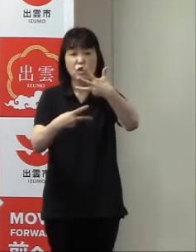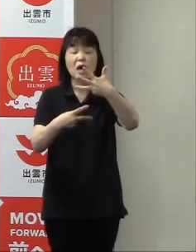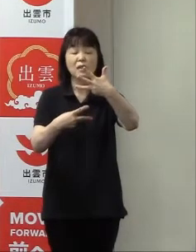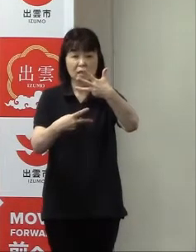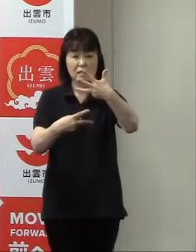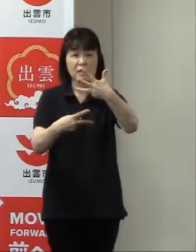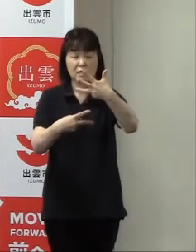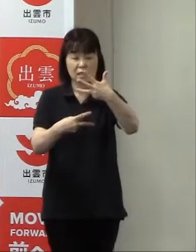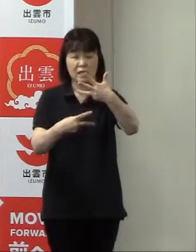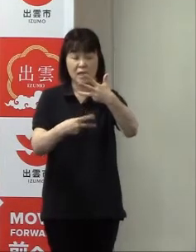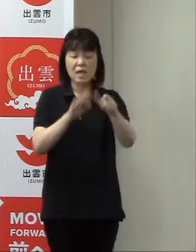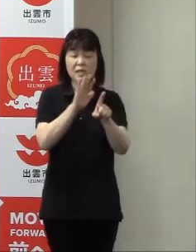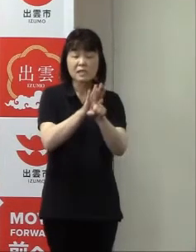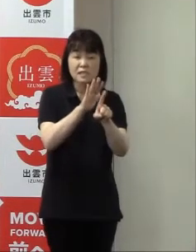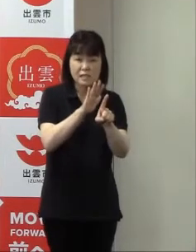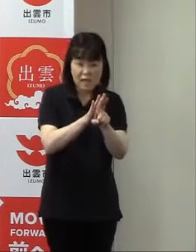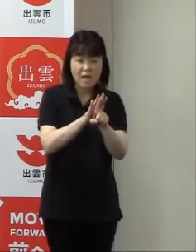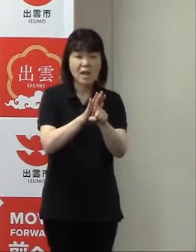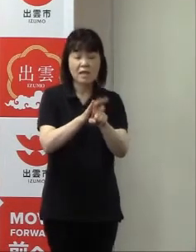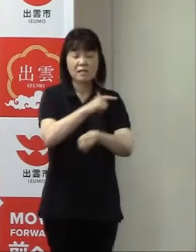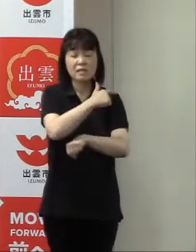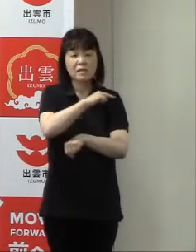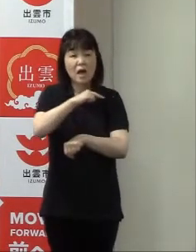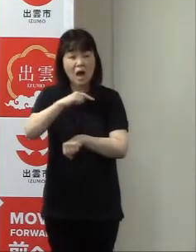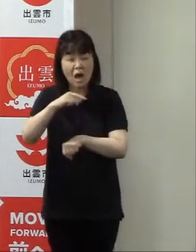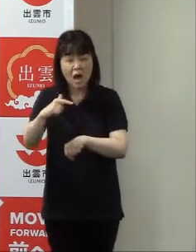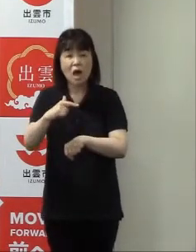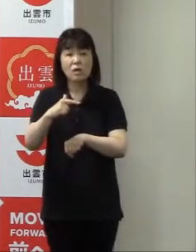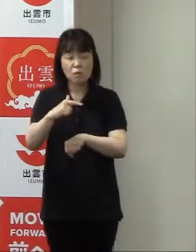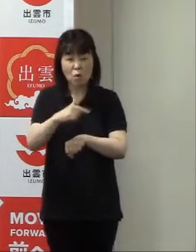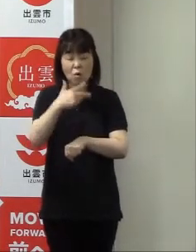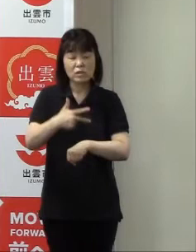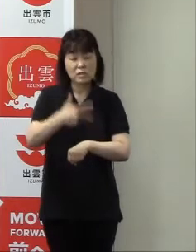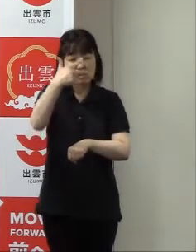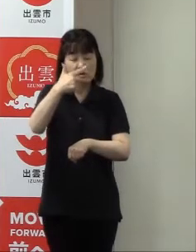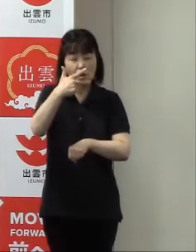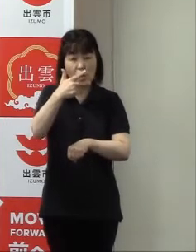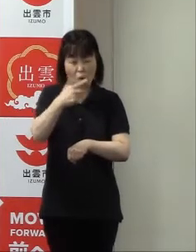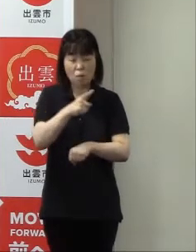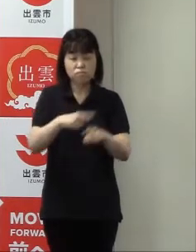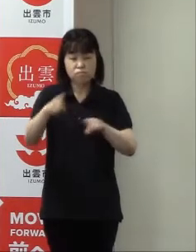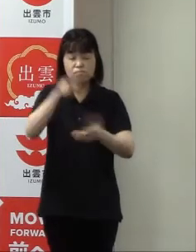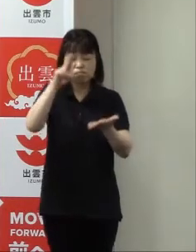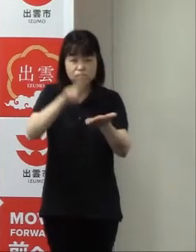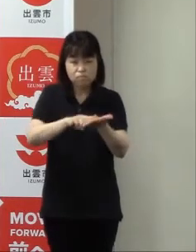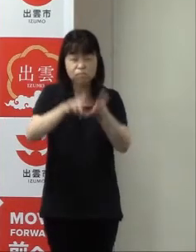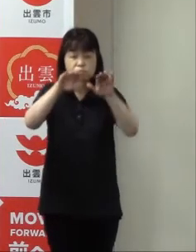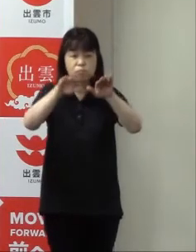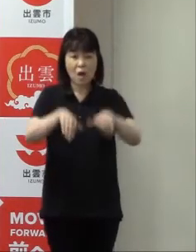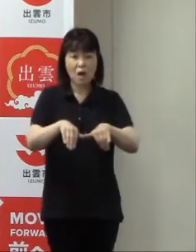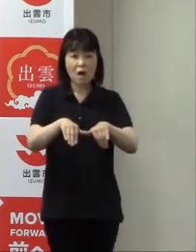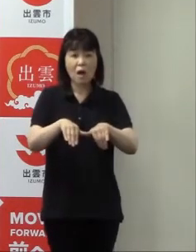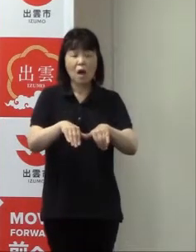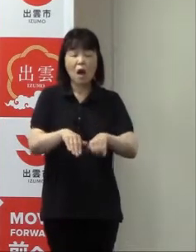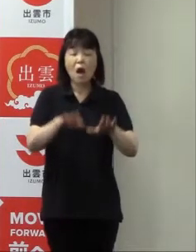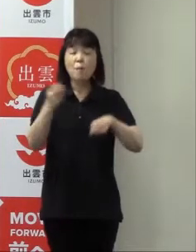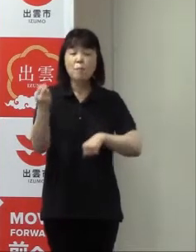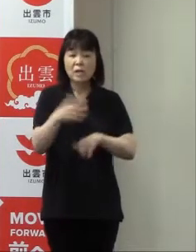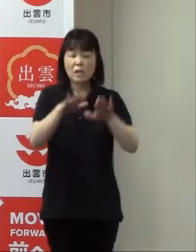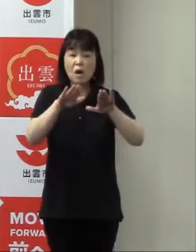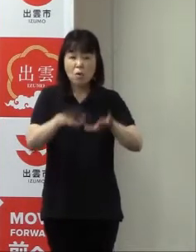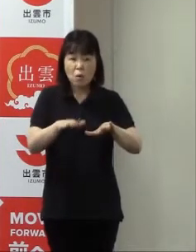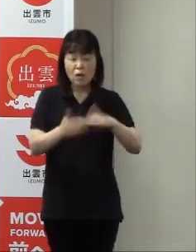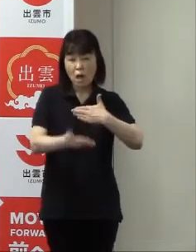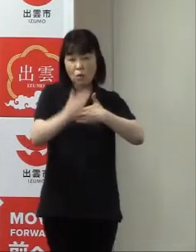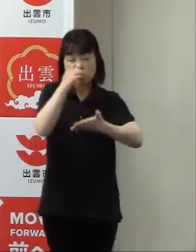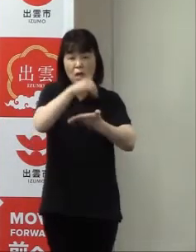援や復旧費を先決処分させていただいたところでありますが、追加で今回の補正予算でも計上した